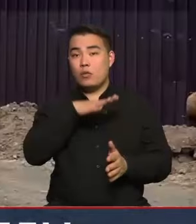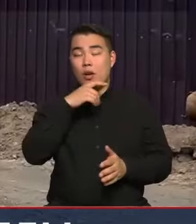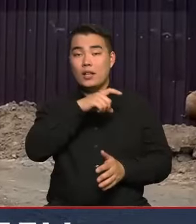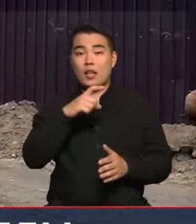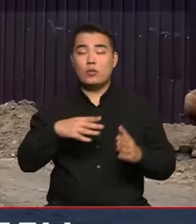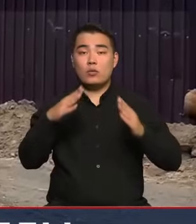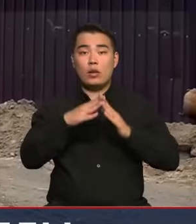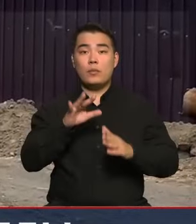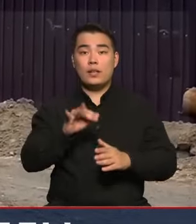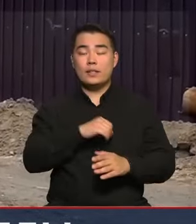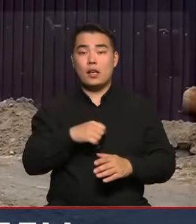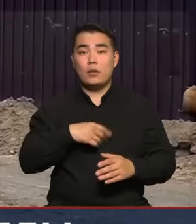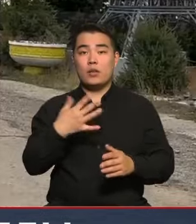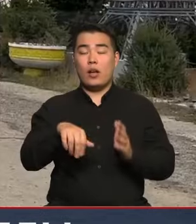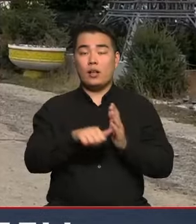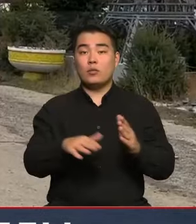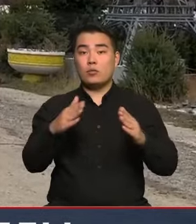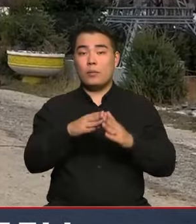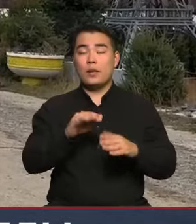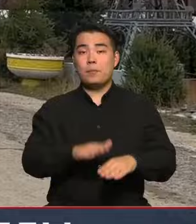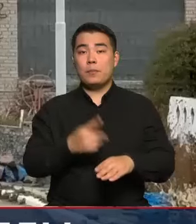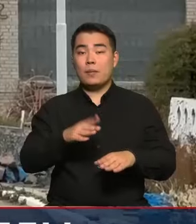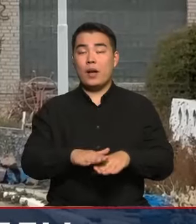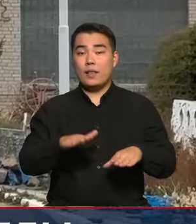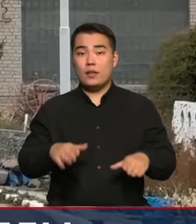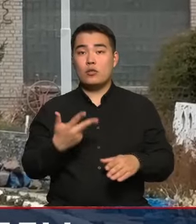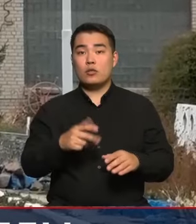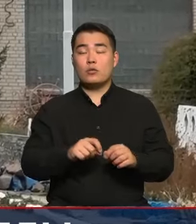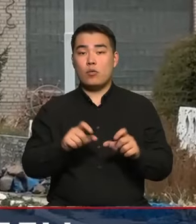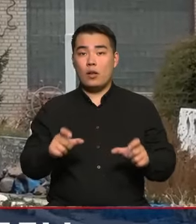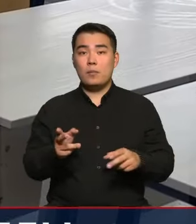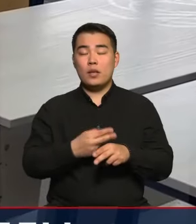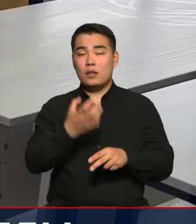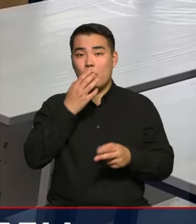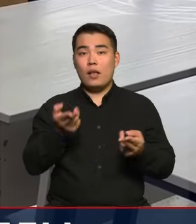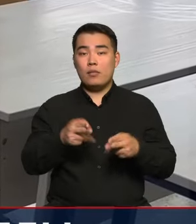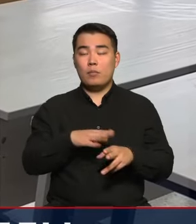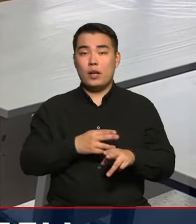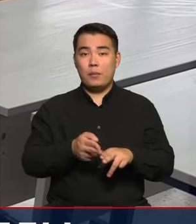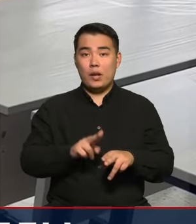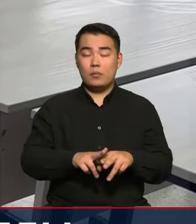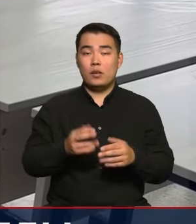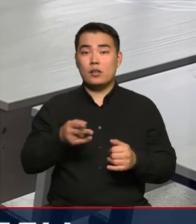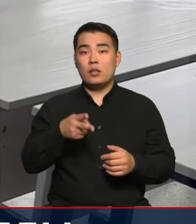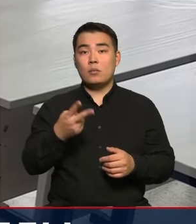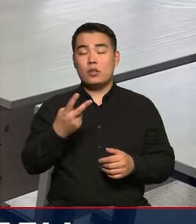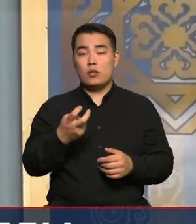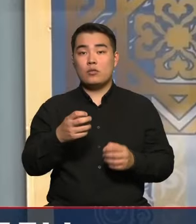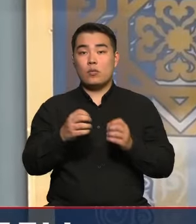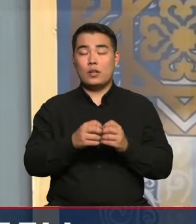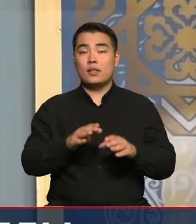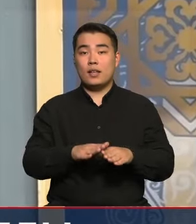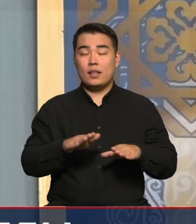жеке сектордағы 56 үй сондай-ақ бір балабақша, 3 мектеп жылусыз қалды. Осының салдарынан 2210